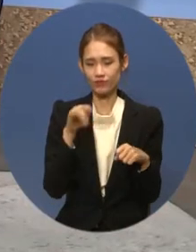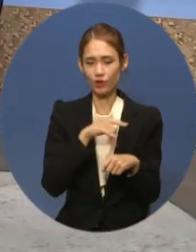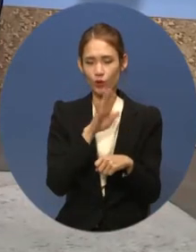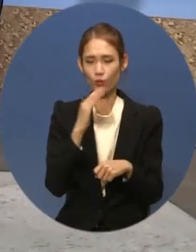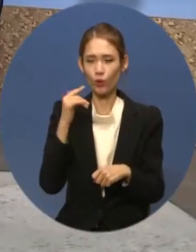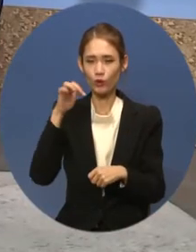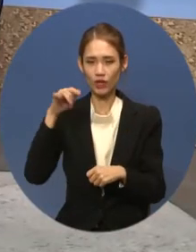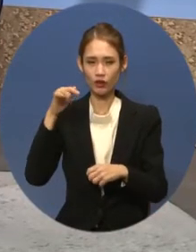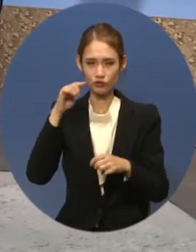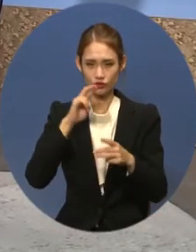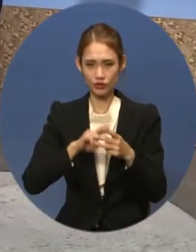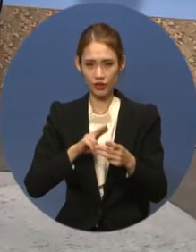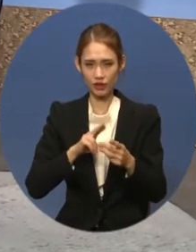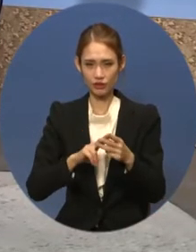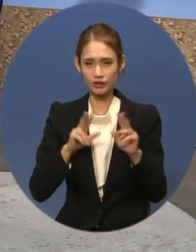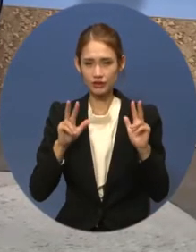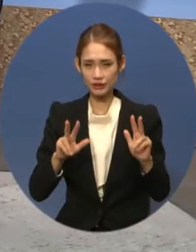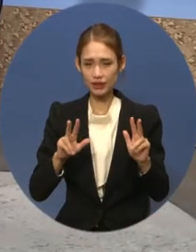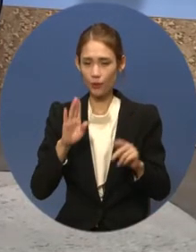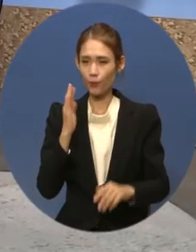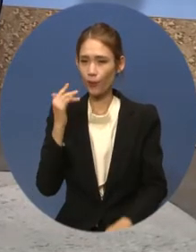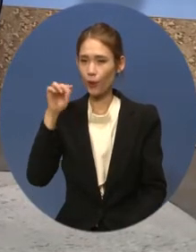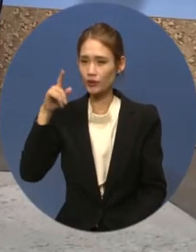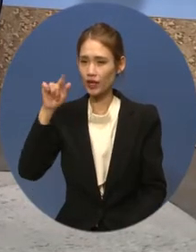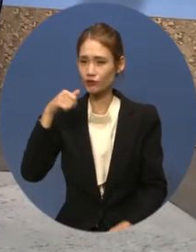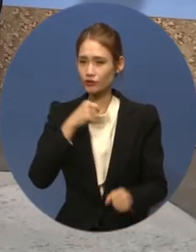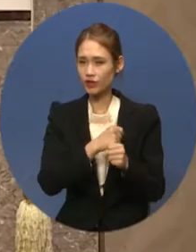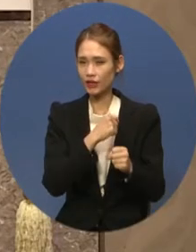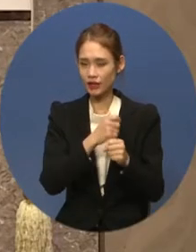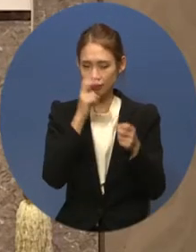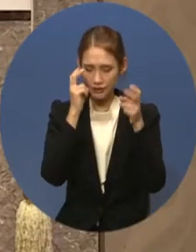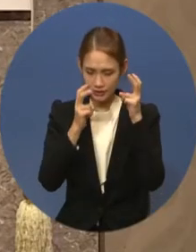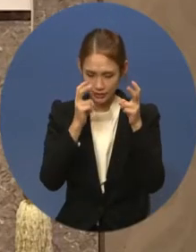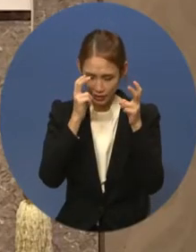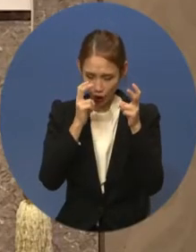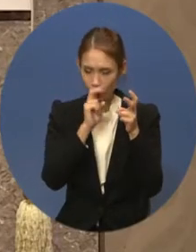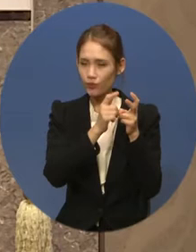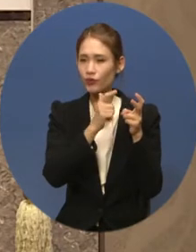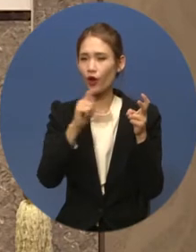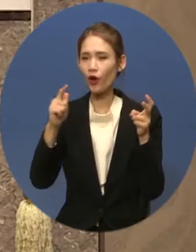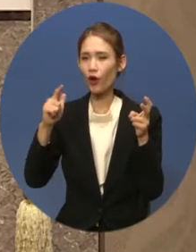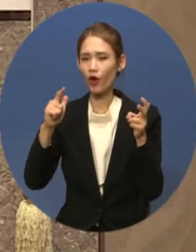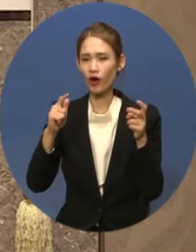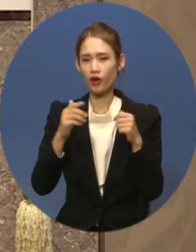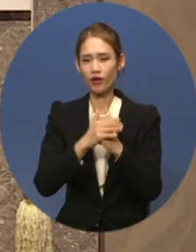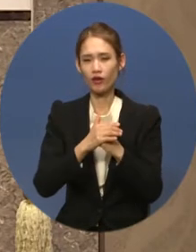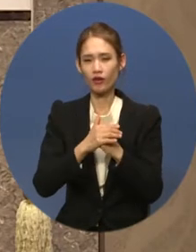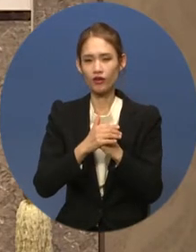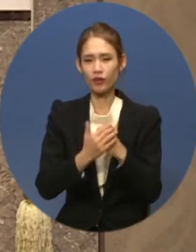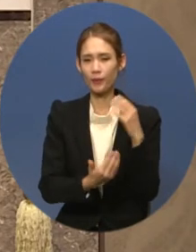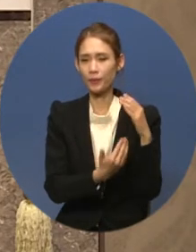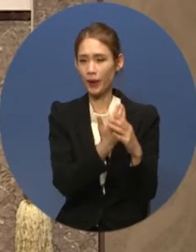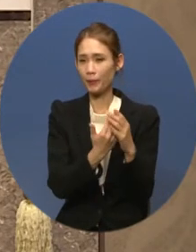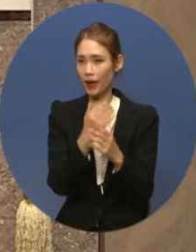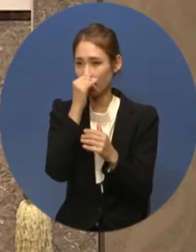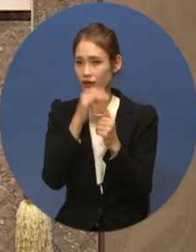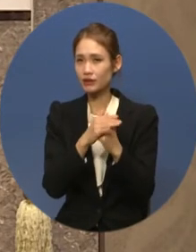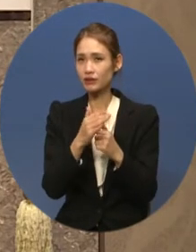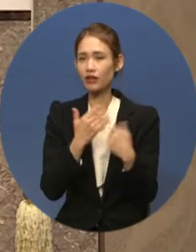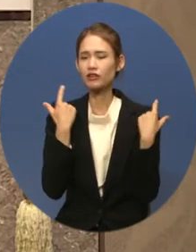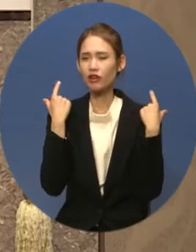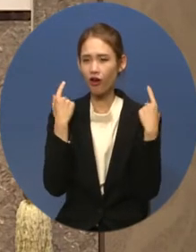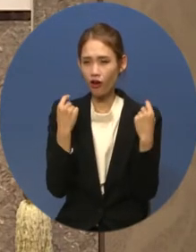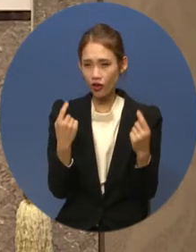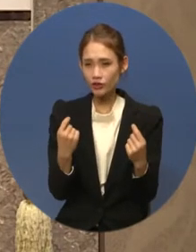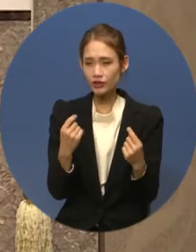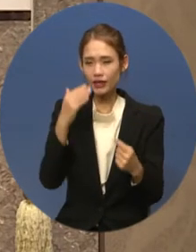보장구 센터 아가 지금은 이제 보장구를 생산하는 기업들도 뭐 여러 개가 생겼으니까 전화거는 다르지만 여전히 대한민국 최고